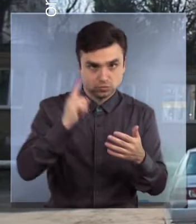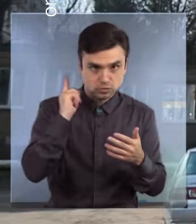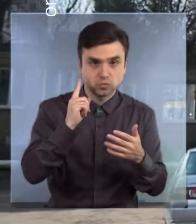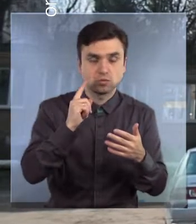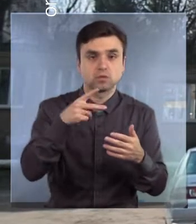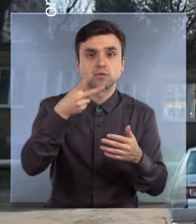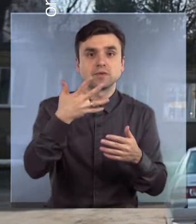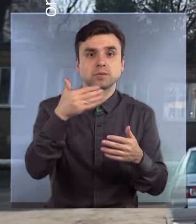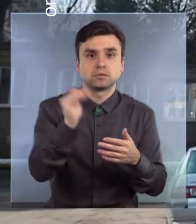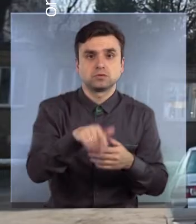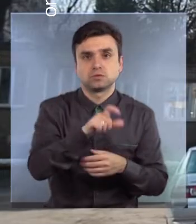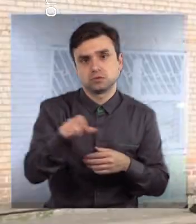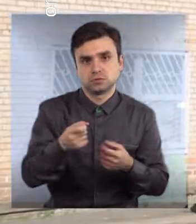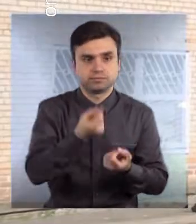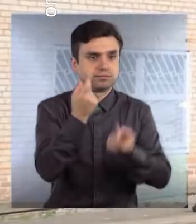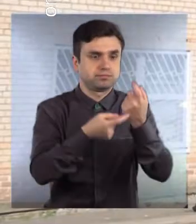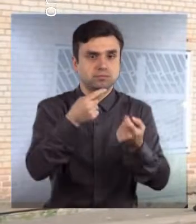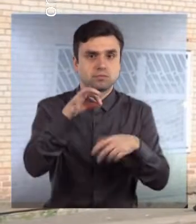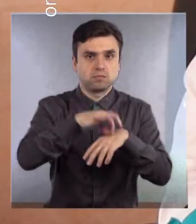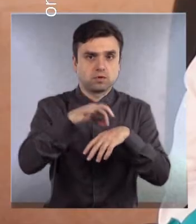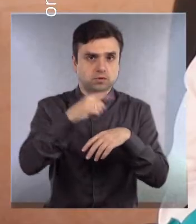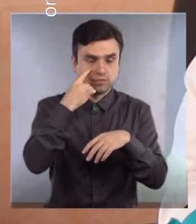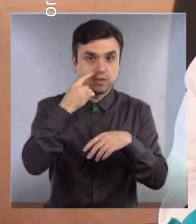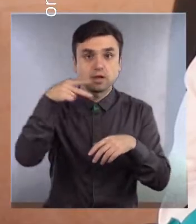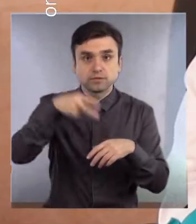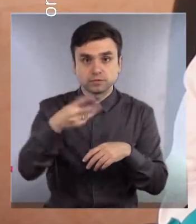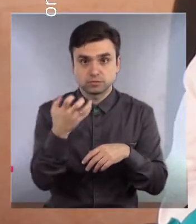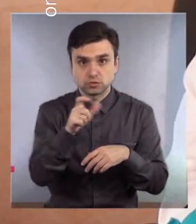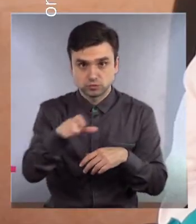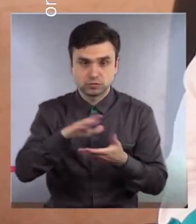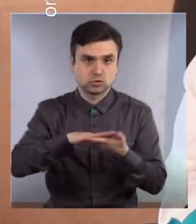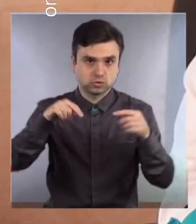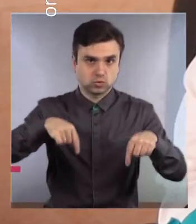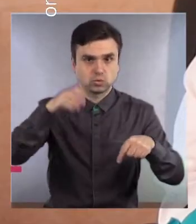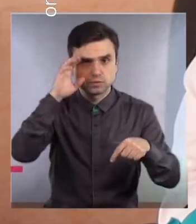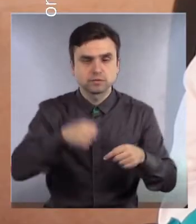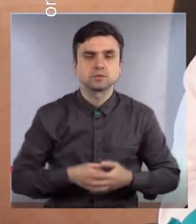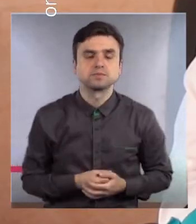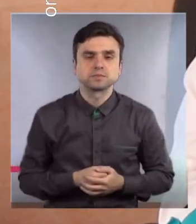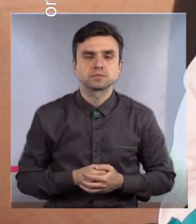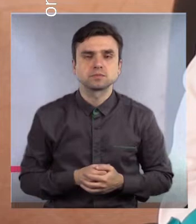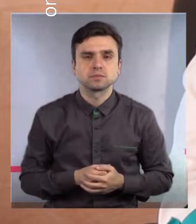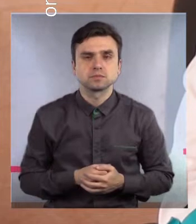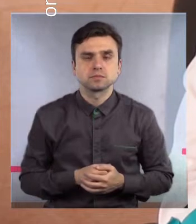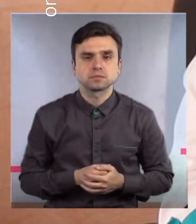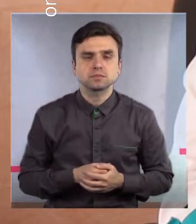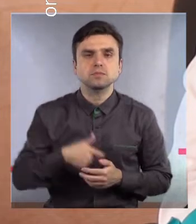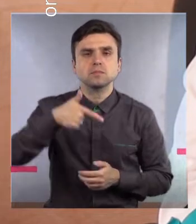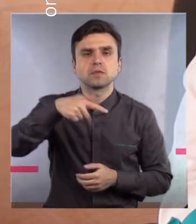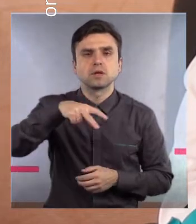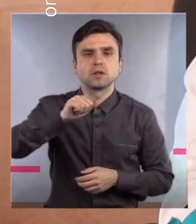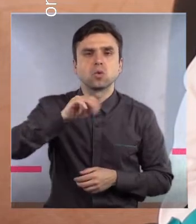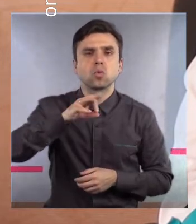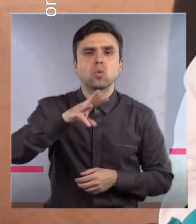з яких 2,5 тисячі – у Кривому Розі. Глаукома – это группа заболеваний, которая характеризуется развитием очень